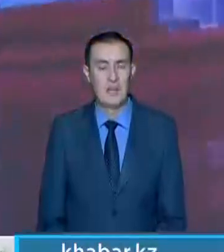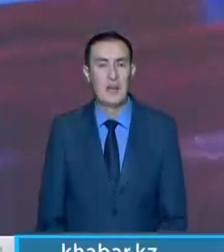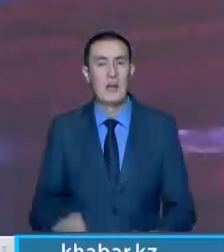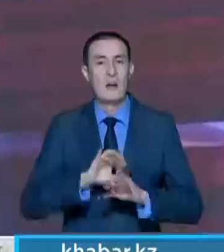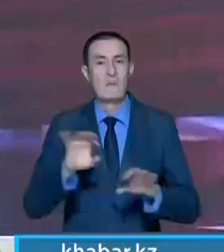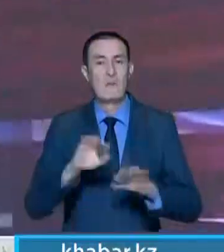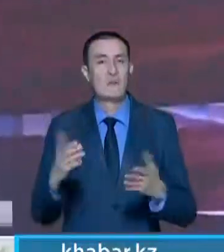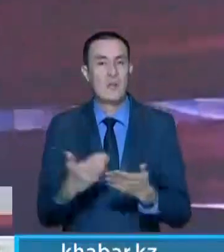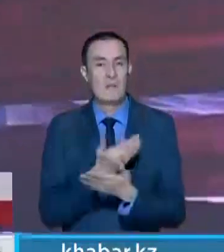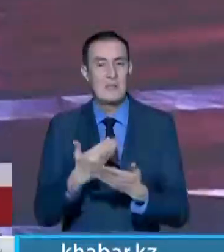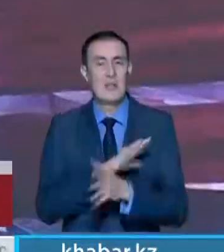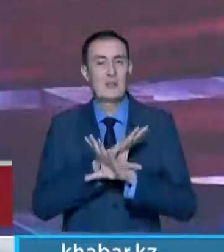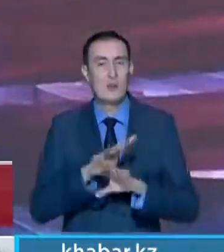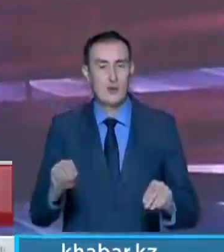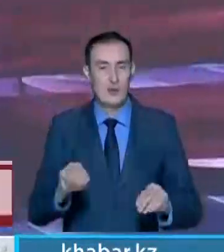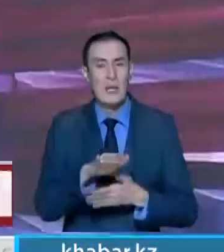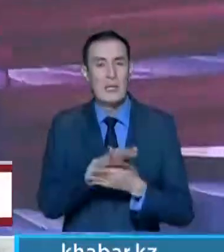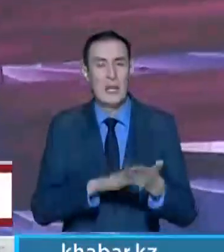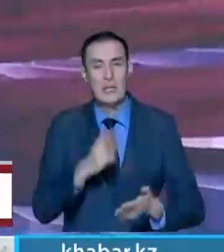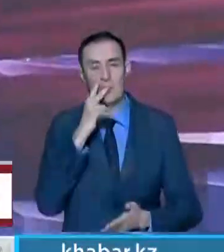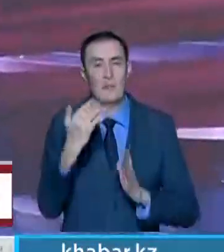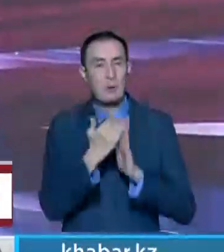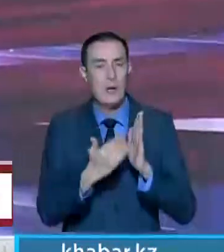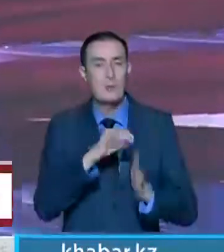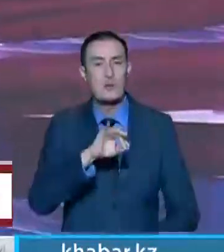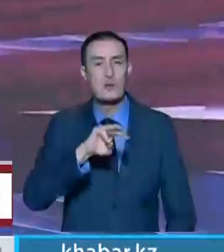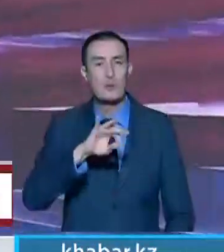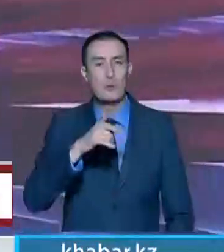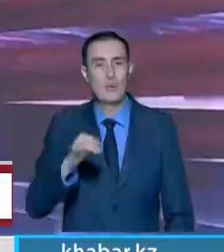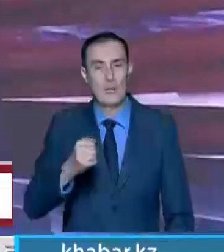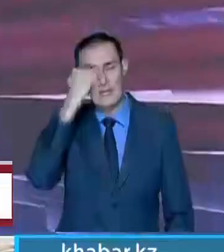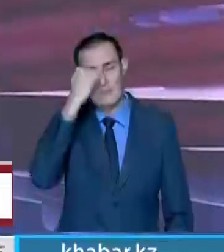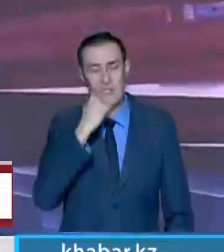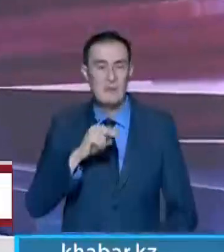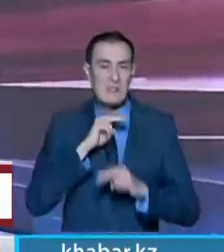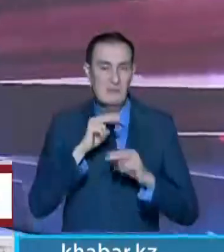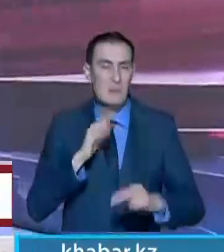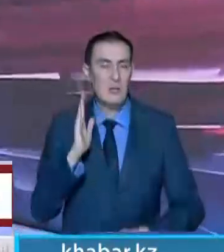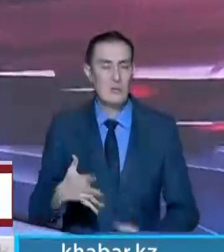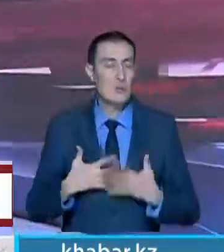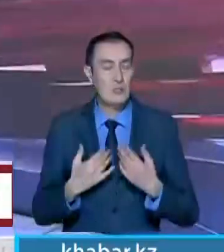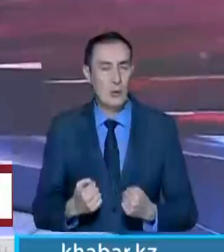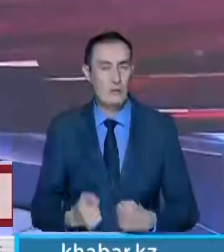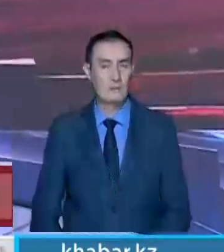Это была вся информация к данному часу. Напомню, что наши новости доступны на официальном YouTube-канале, а также в социальных сетях Facebook и Instagram.